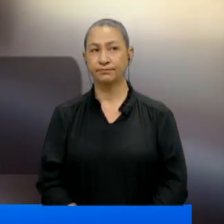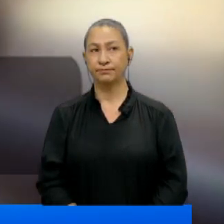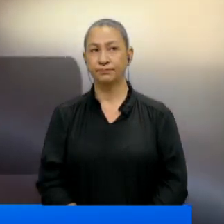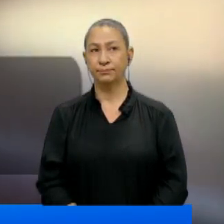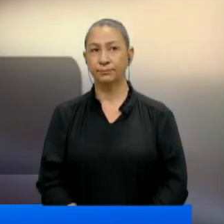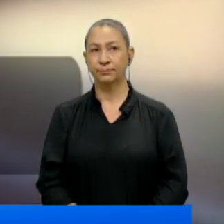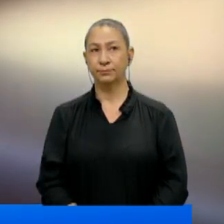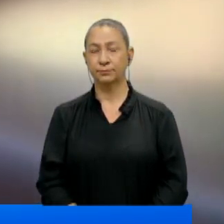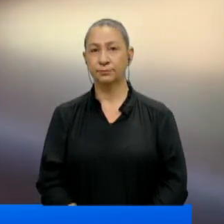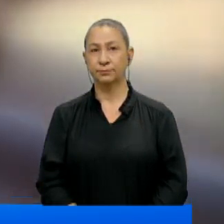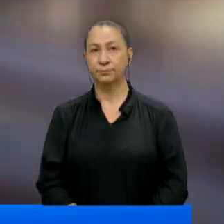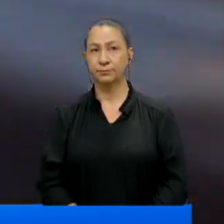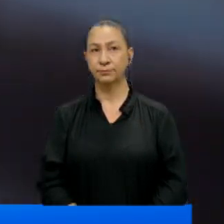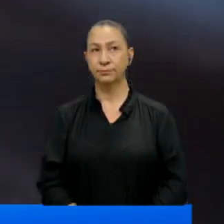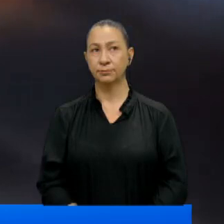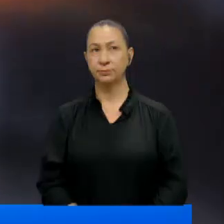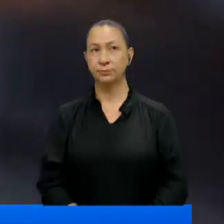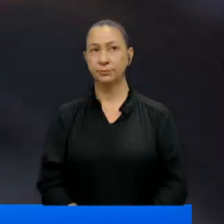Küfür etme, nakar etme lütfen.